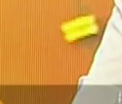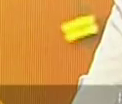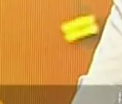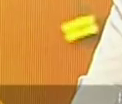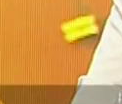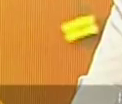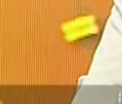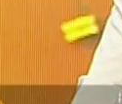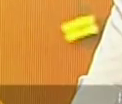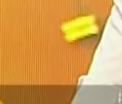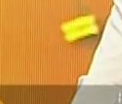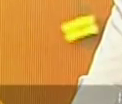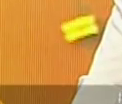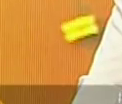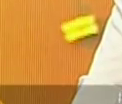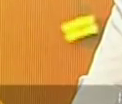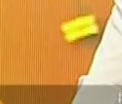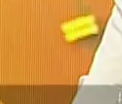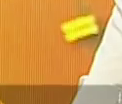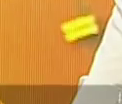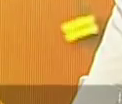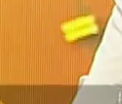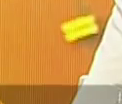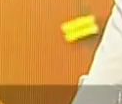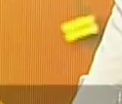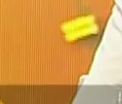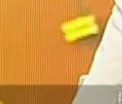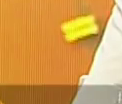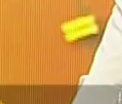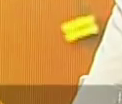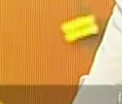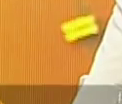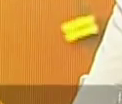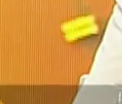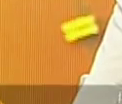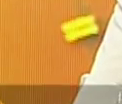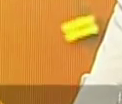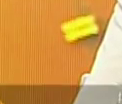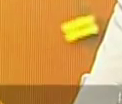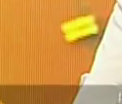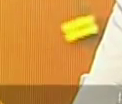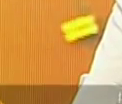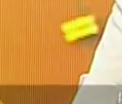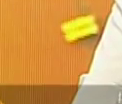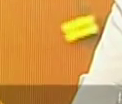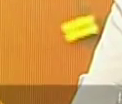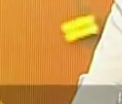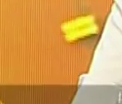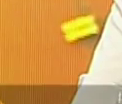juhudi zimeendelea, kama mwanahabari wetu Hussein Mohamed alivyobaini alipozuru kliniki ya methadone mtaa wa Madhare, kaunti ya